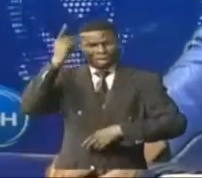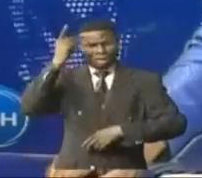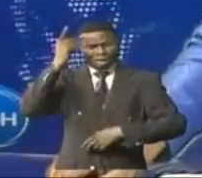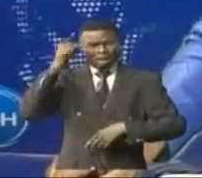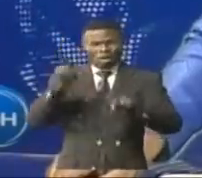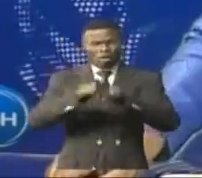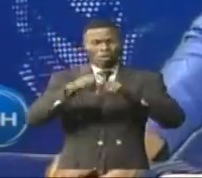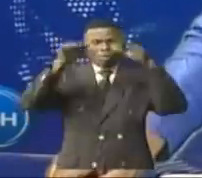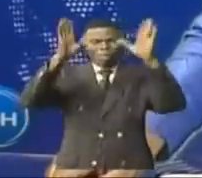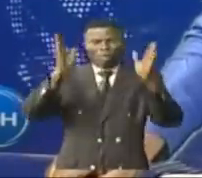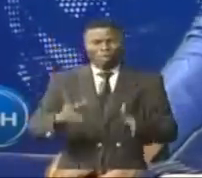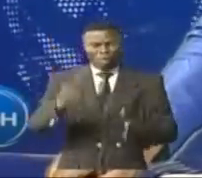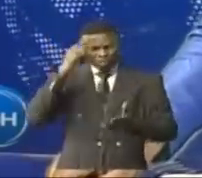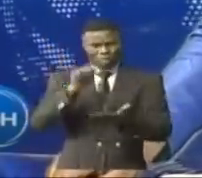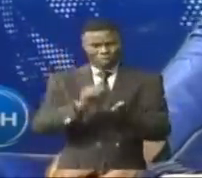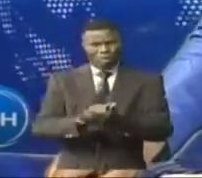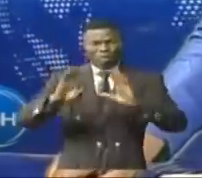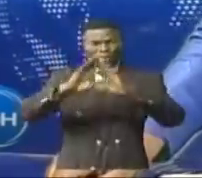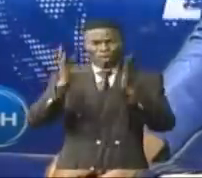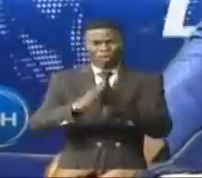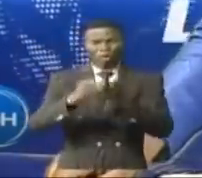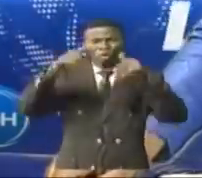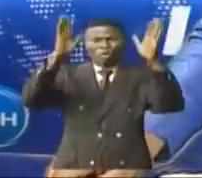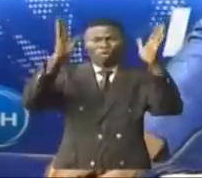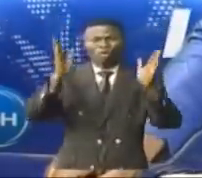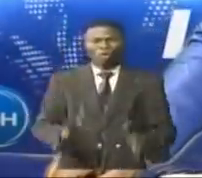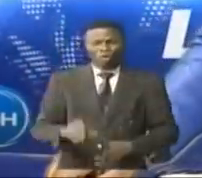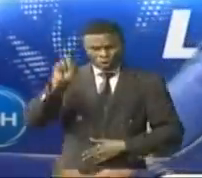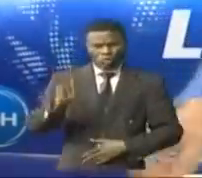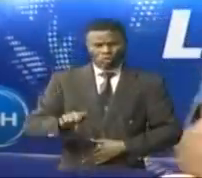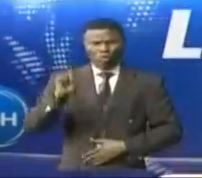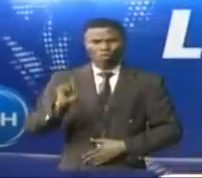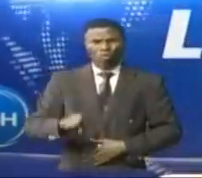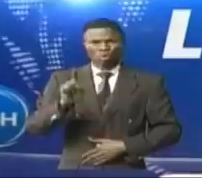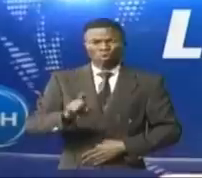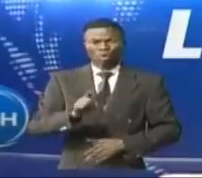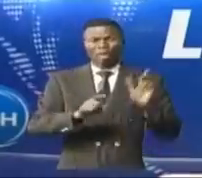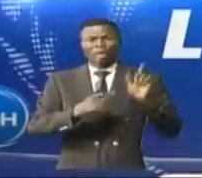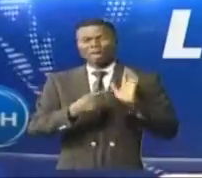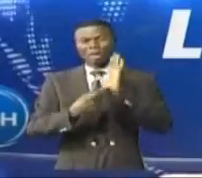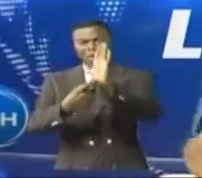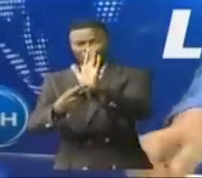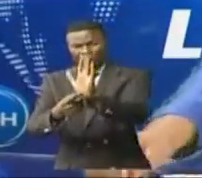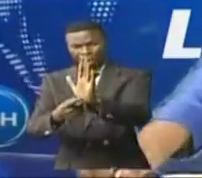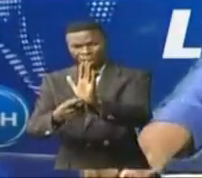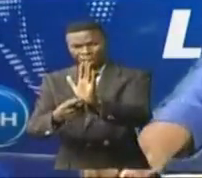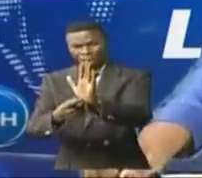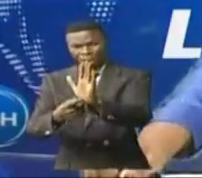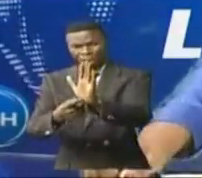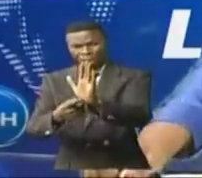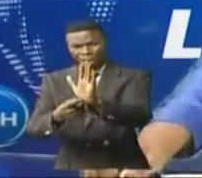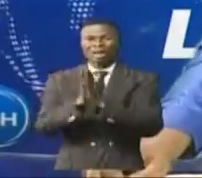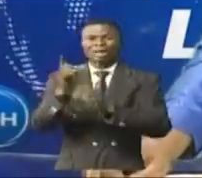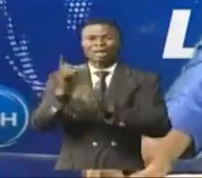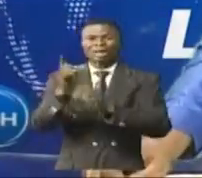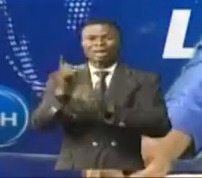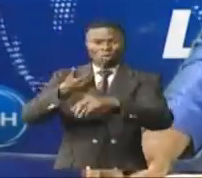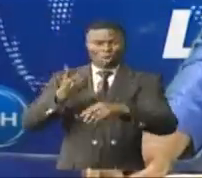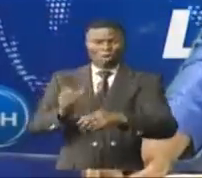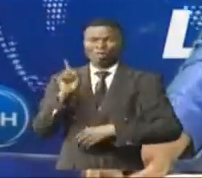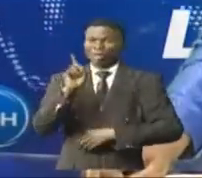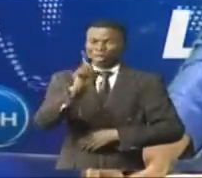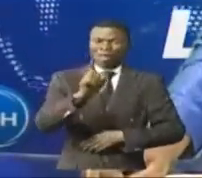étrangers. Pour ce faire, tous les étrangers sont tenus de se présenter dans les 10 jours à dater